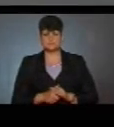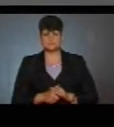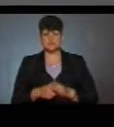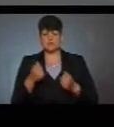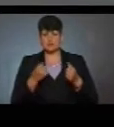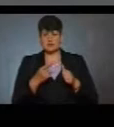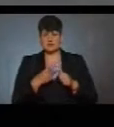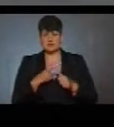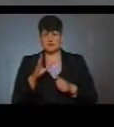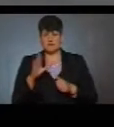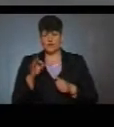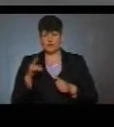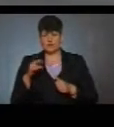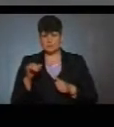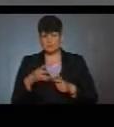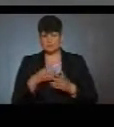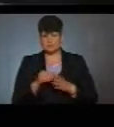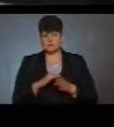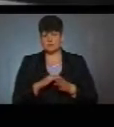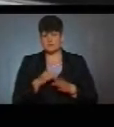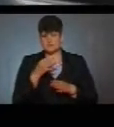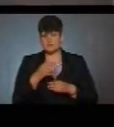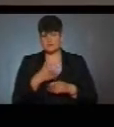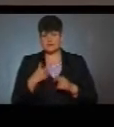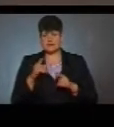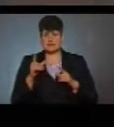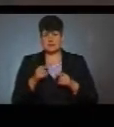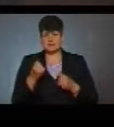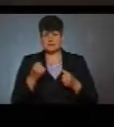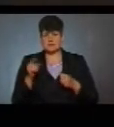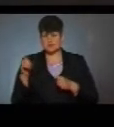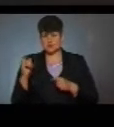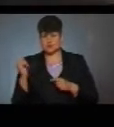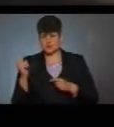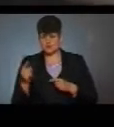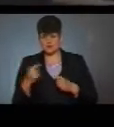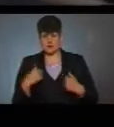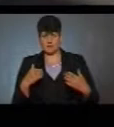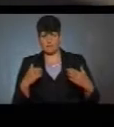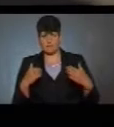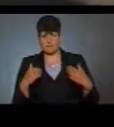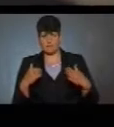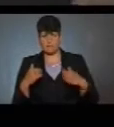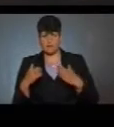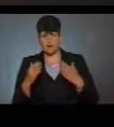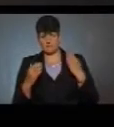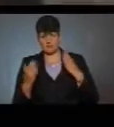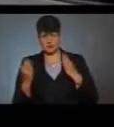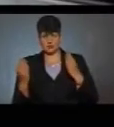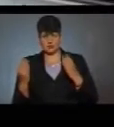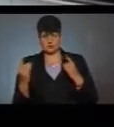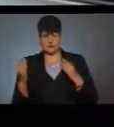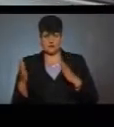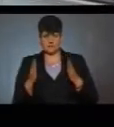Водія звати Володимир, свого прізвища він не назвав. Їхала машина з тої сторони, я їхав в правій стороні. Переді